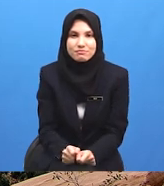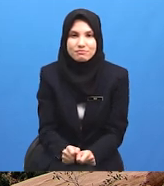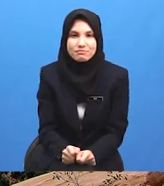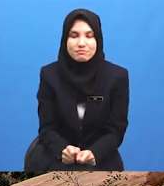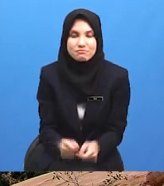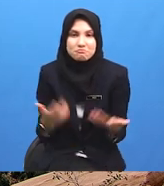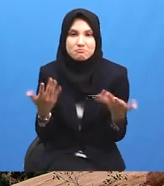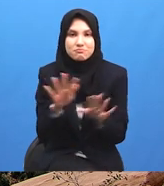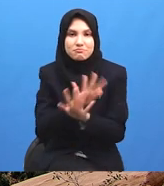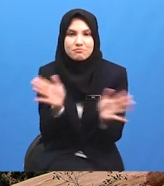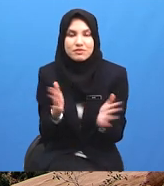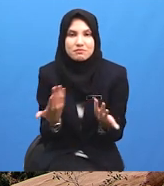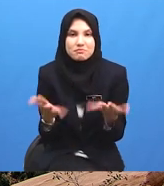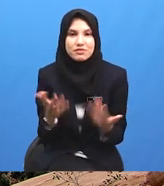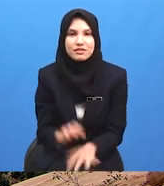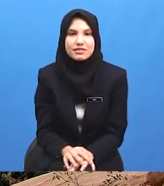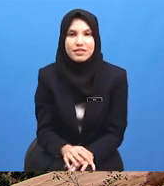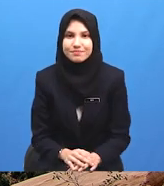akan berasa panas langsung.